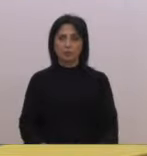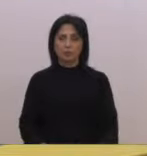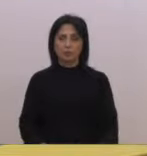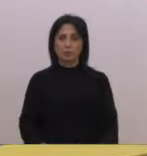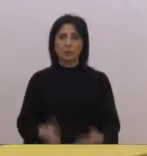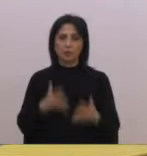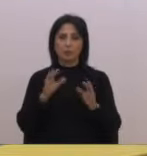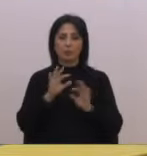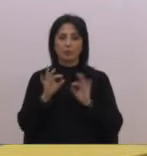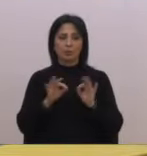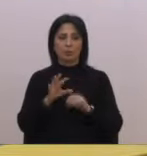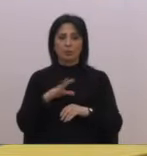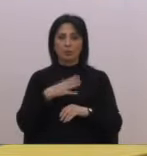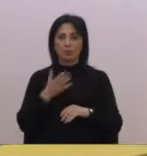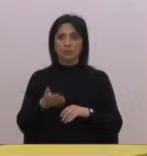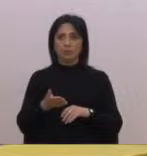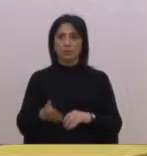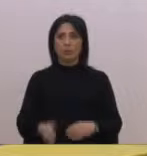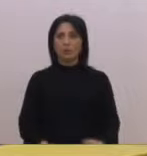მეტი პროექტებისთვის იყოს